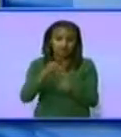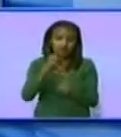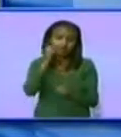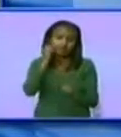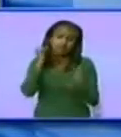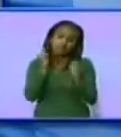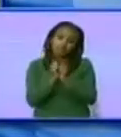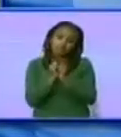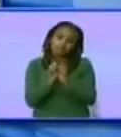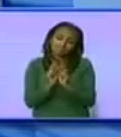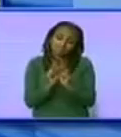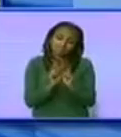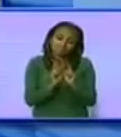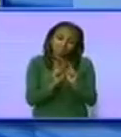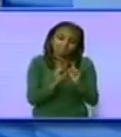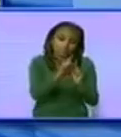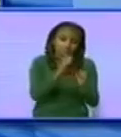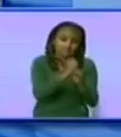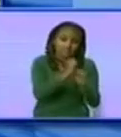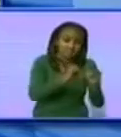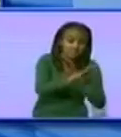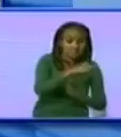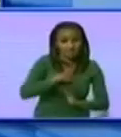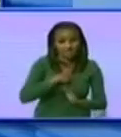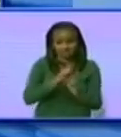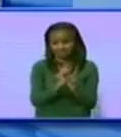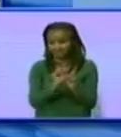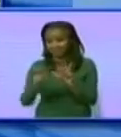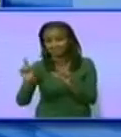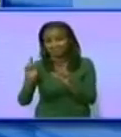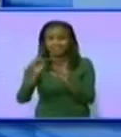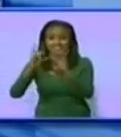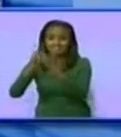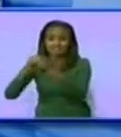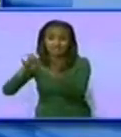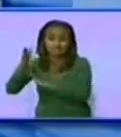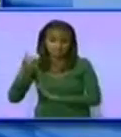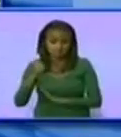ከቤት ወደዚህ በምንመጣበት ጊዜ እሷ ስራ ስትገባ ወደ ትምህርት ቤት ነው የምንገባ።